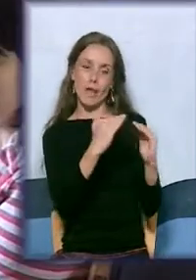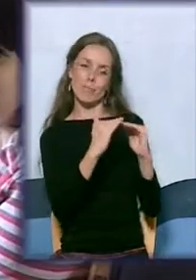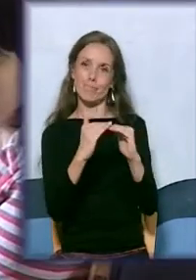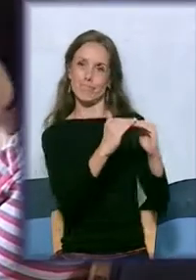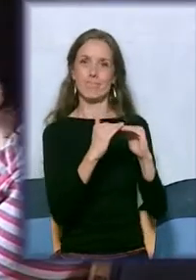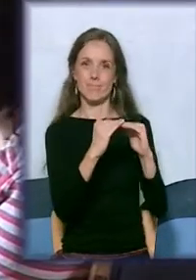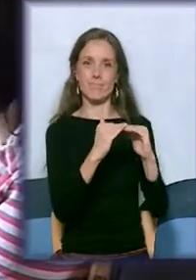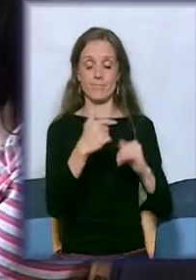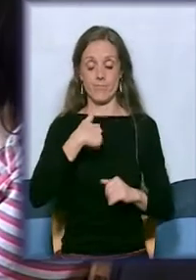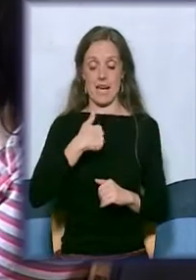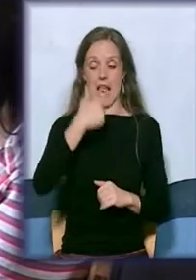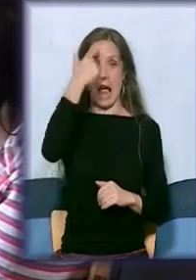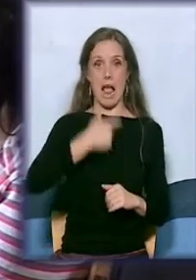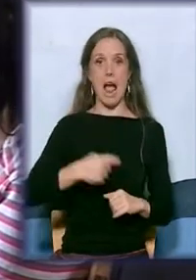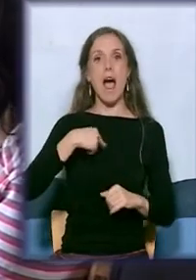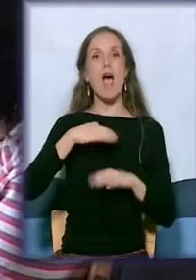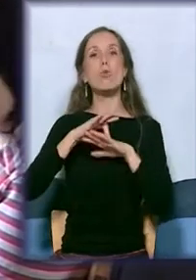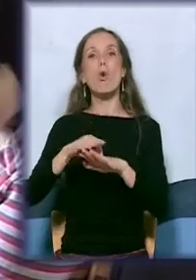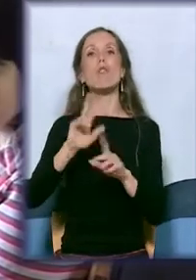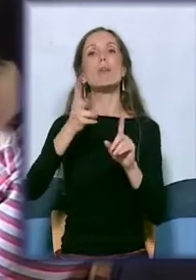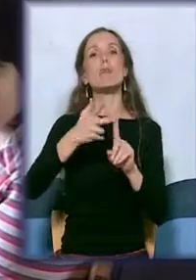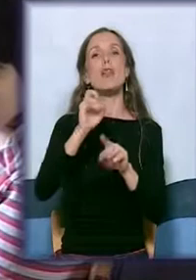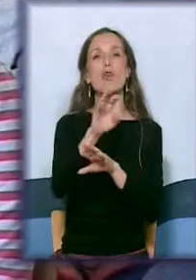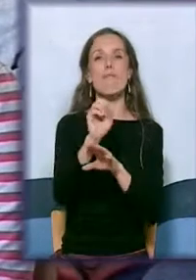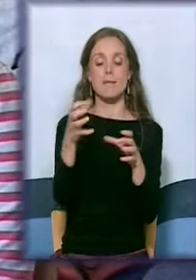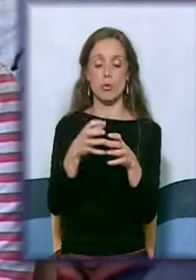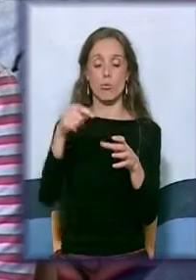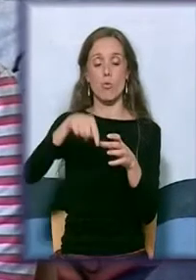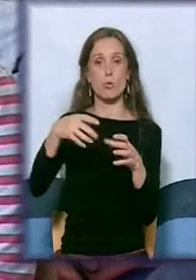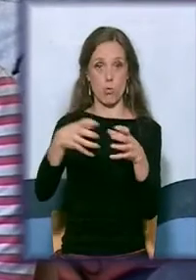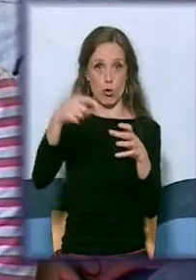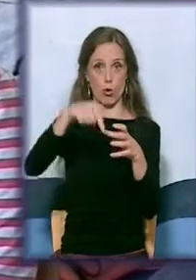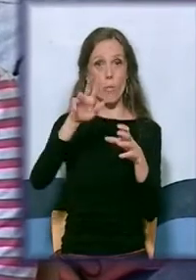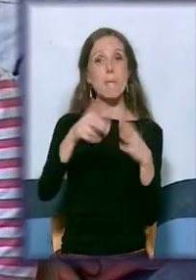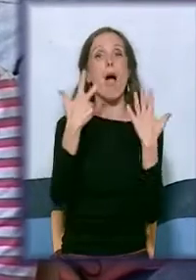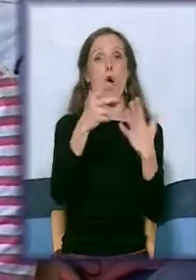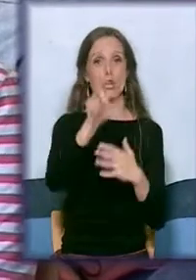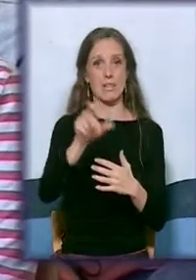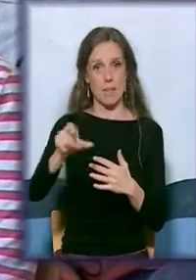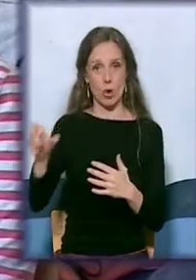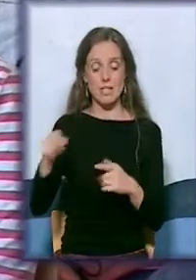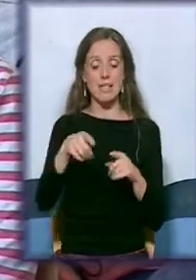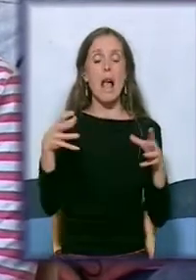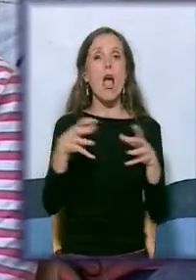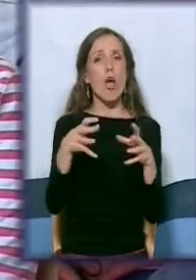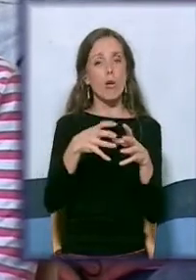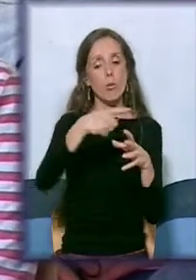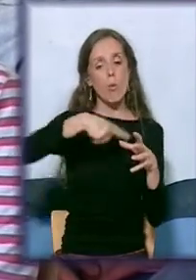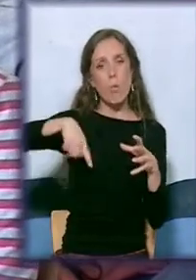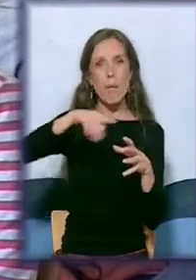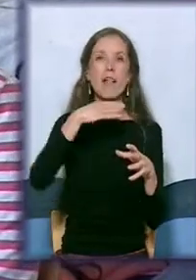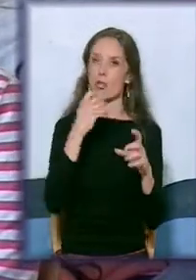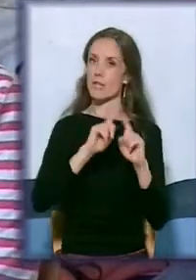konkretno rukovodim 3. vaspitnom grupom, to je grupa koja zbrinjava 8 korisnika. Grupa je po svom sastavu